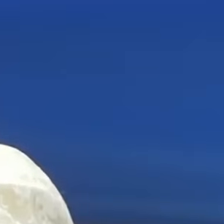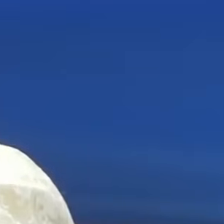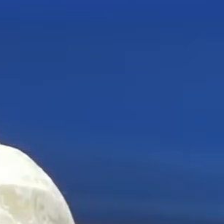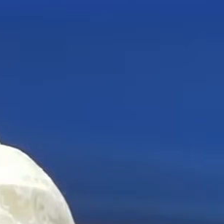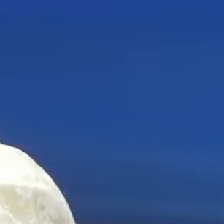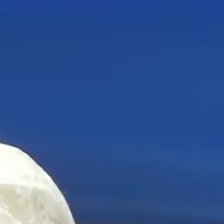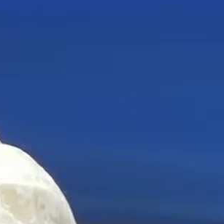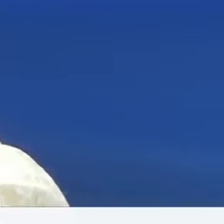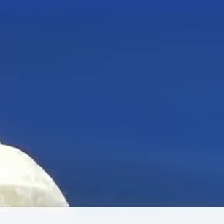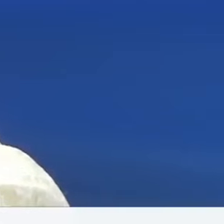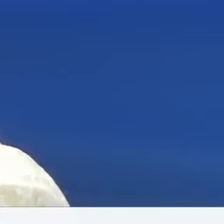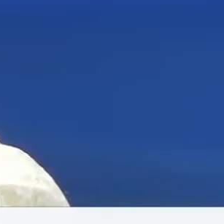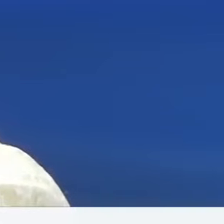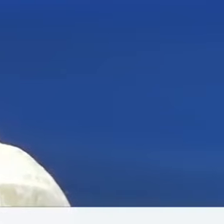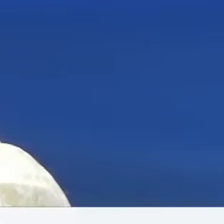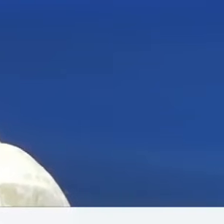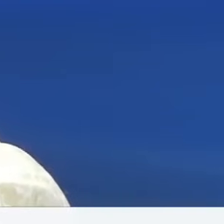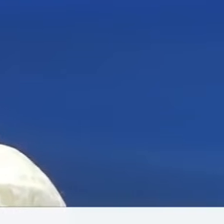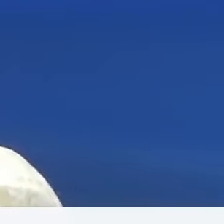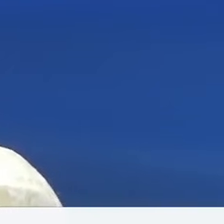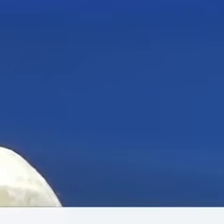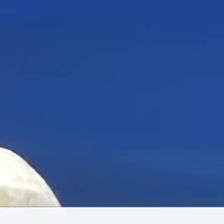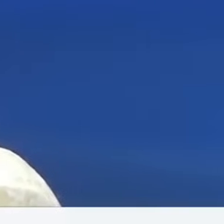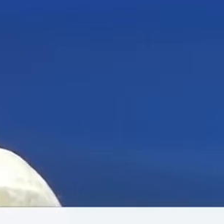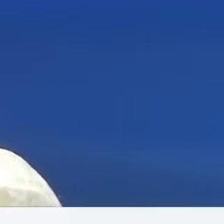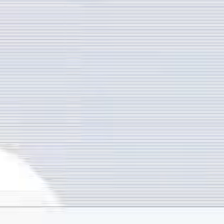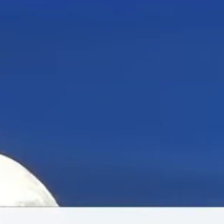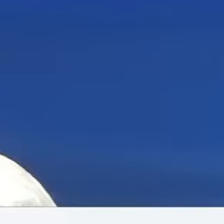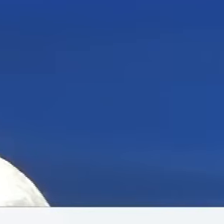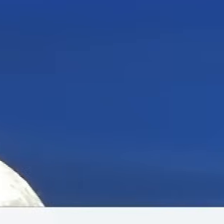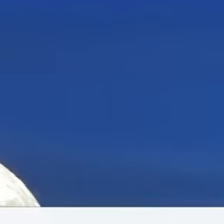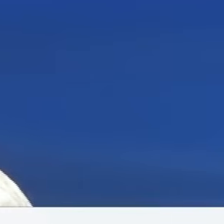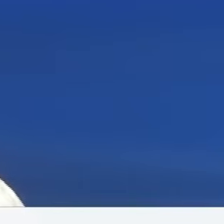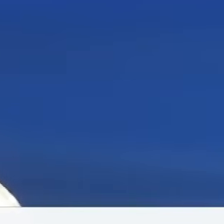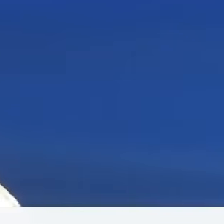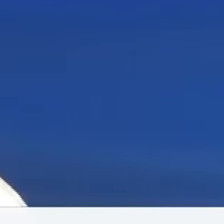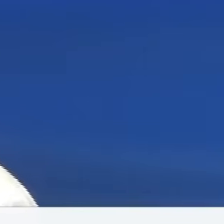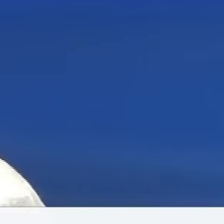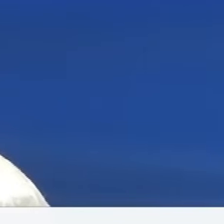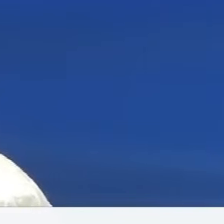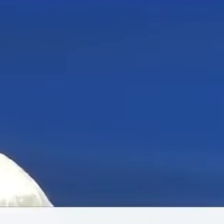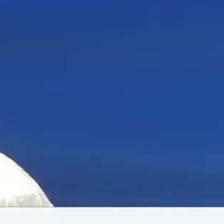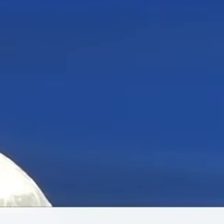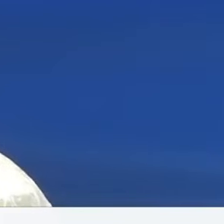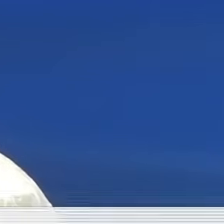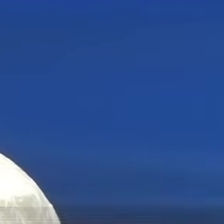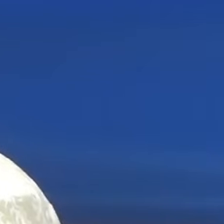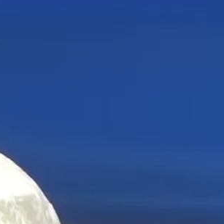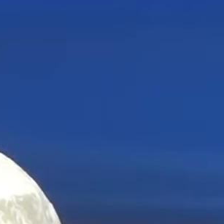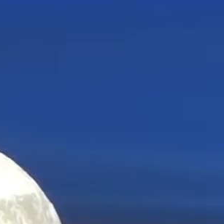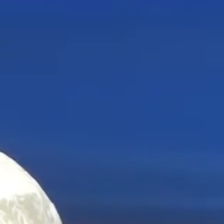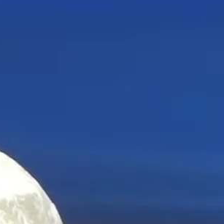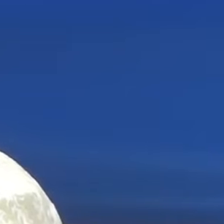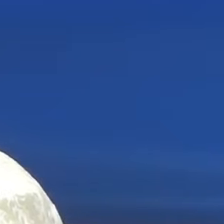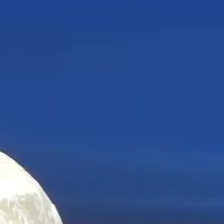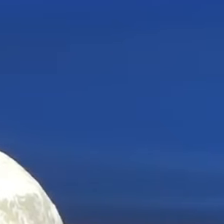le mal avec horreur et rivalisons-nous dans le bien. Que les paroles de Jésus nous aident à faire